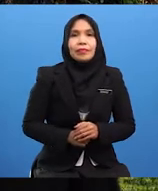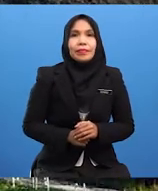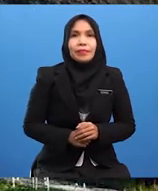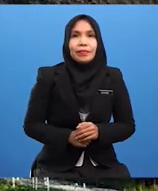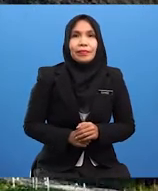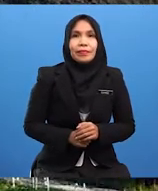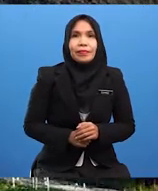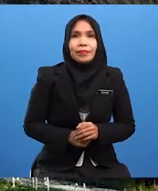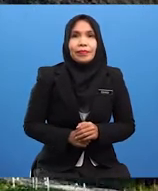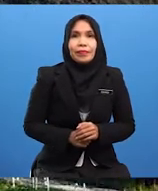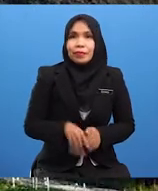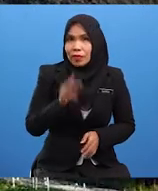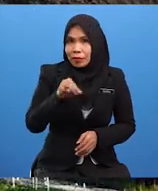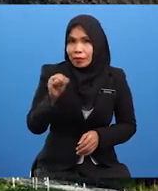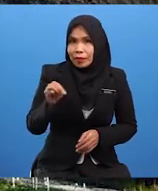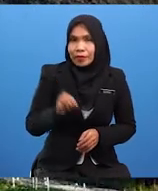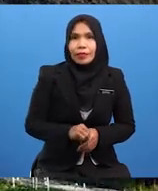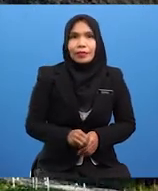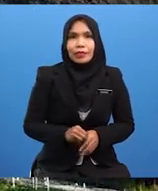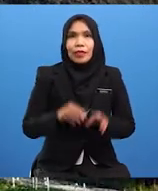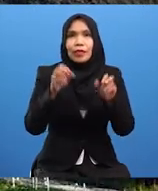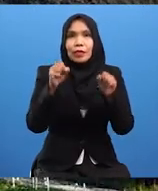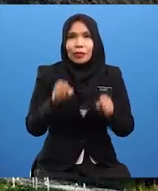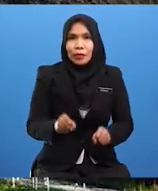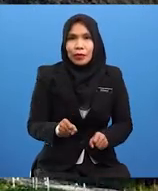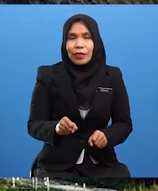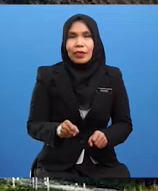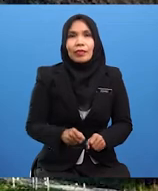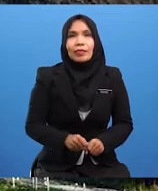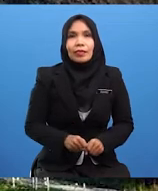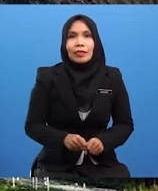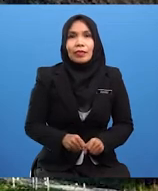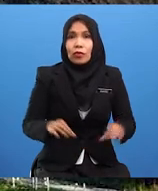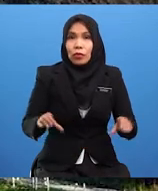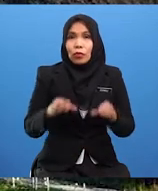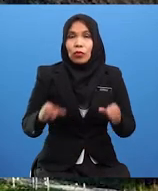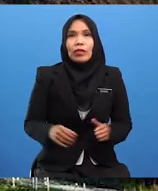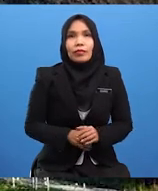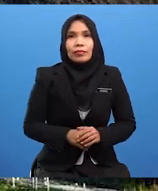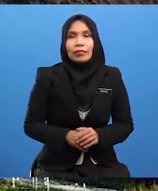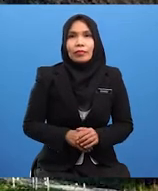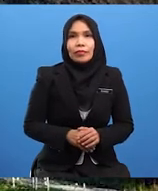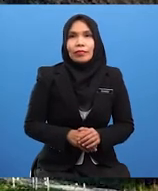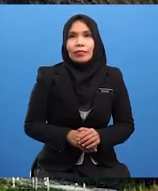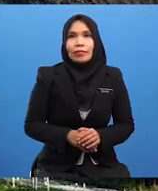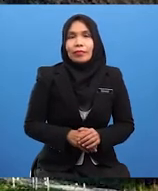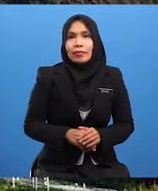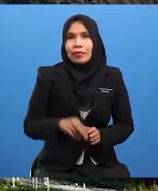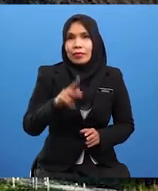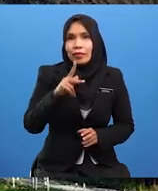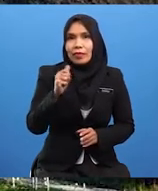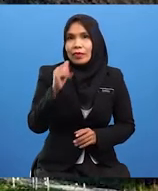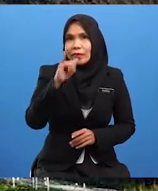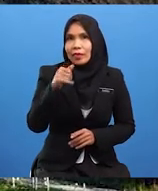masyhur. Murid-murid boleh melakukan kajian mengenai karya tokoh-tokoh cetakan ini